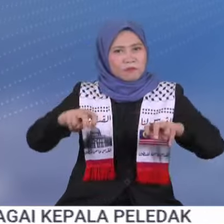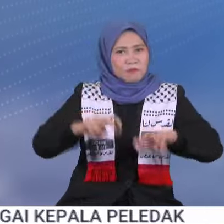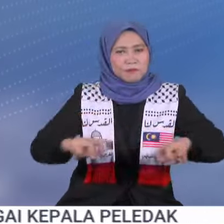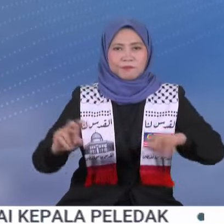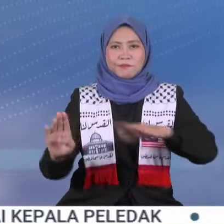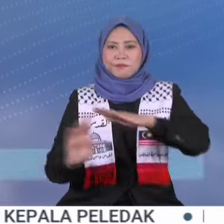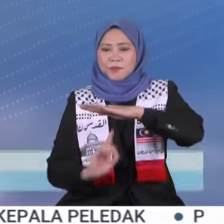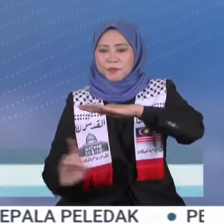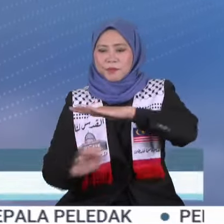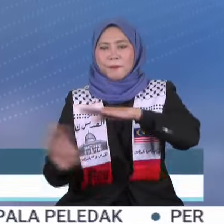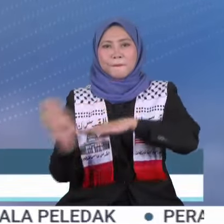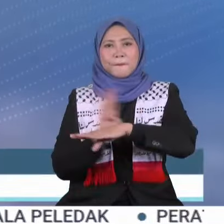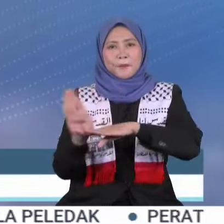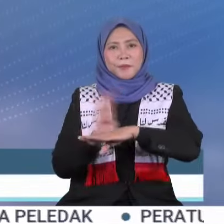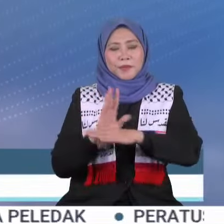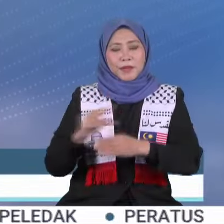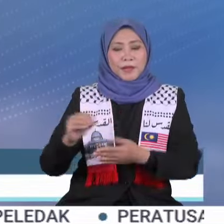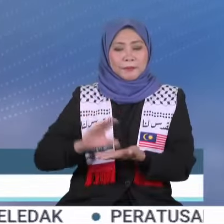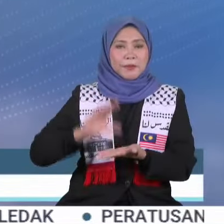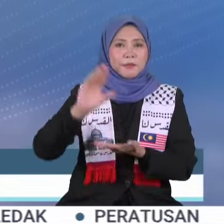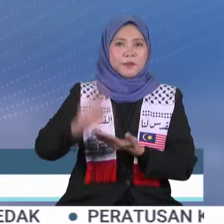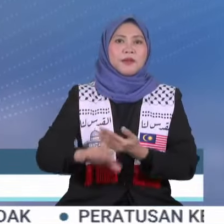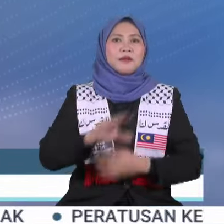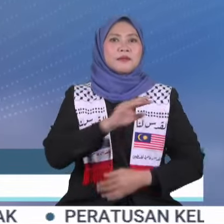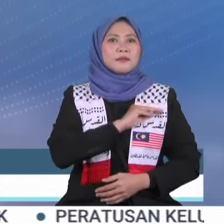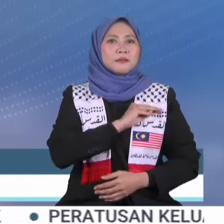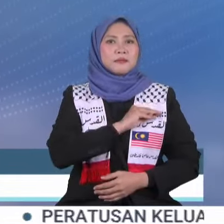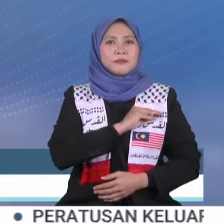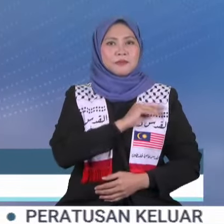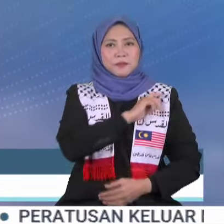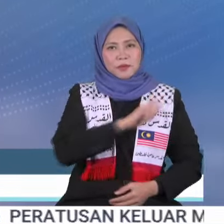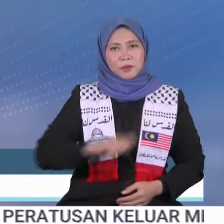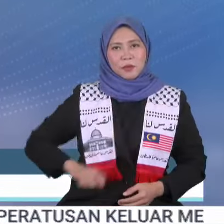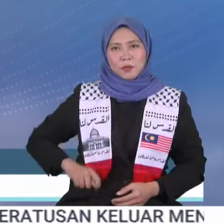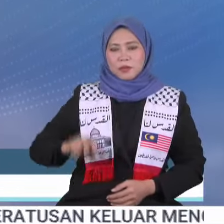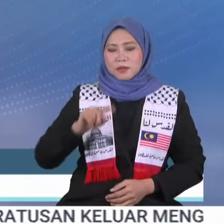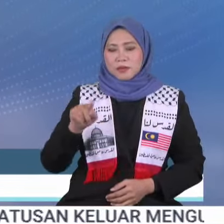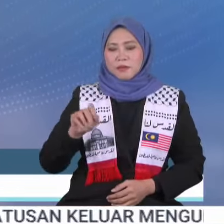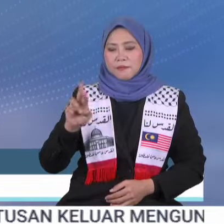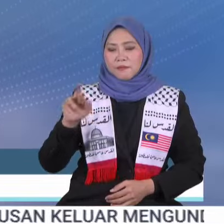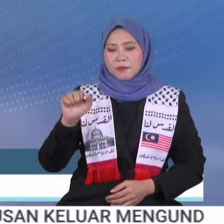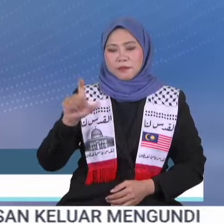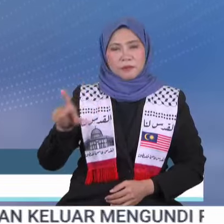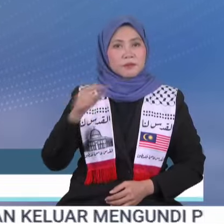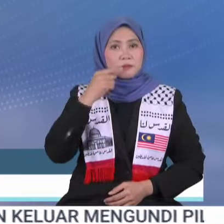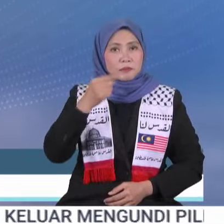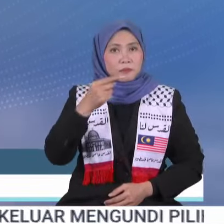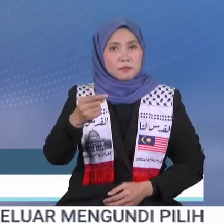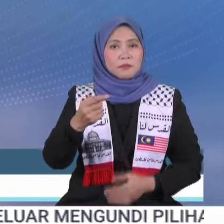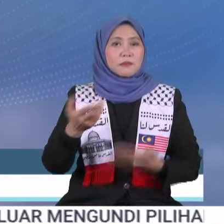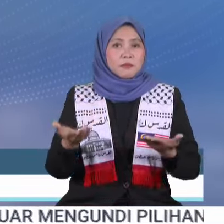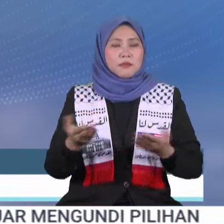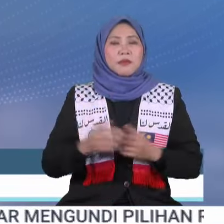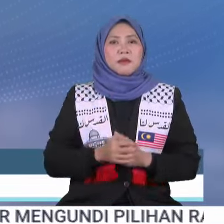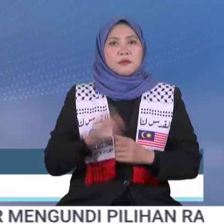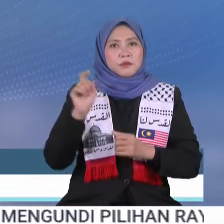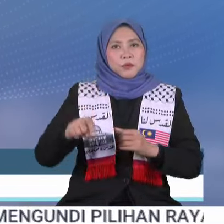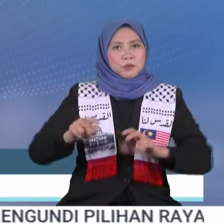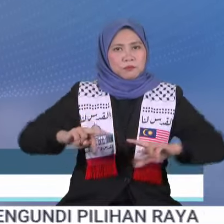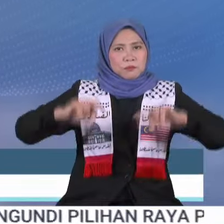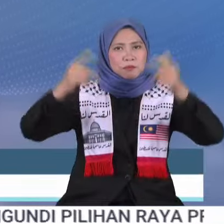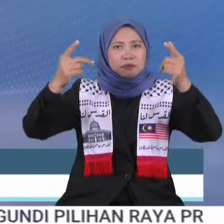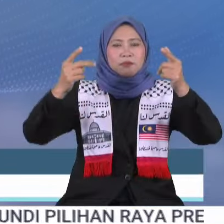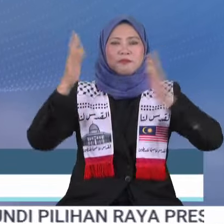perdagangan dan pelaburan menterinya Tengku Datuk Seri zafrul Tengku Abdul Aziz menerusi lamannya berkata ia bagi meningkatkan lagi